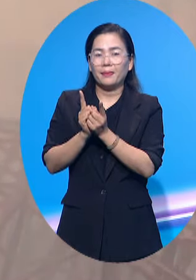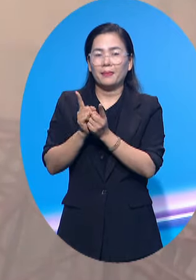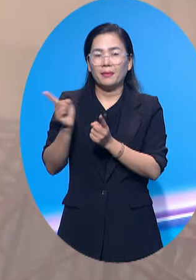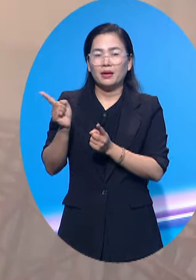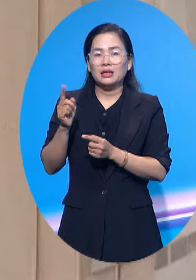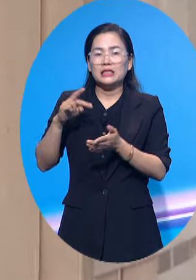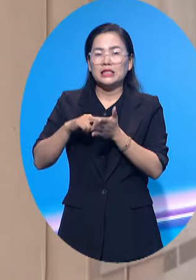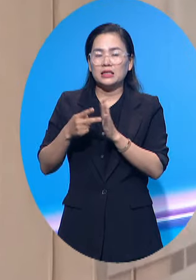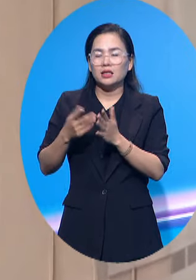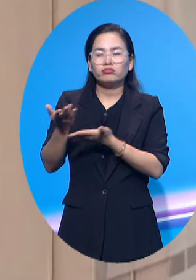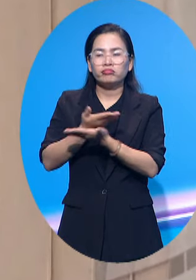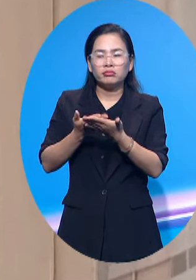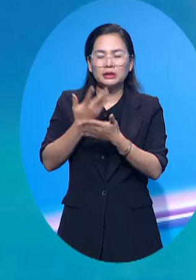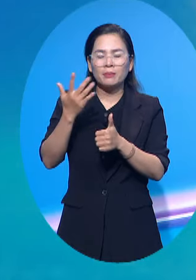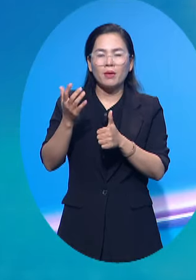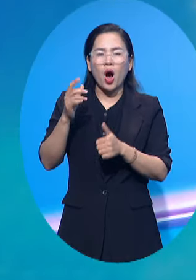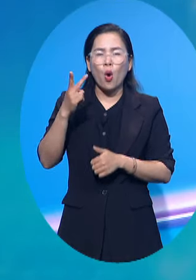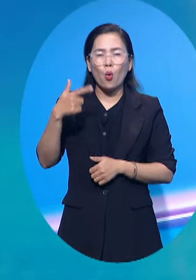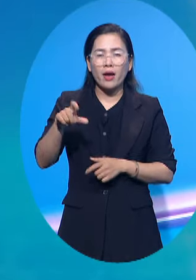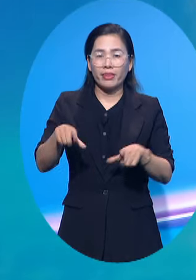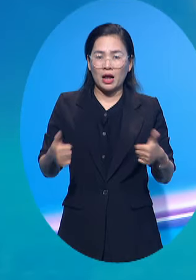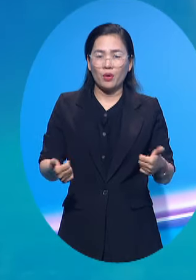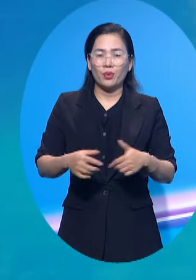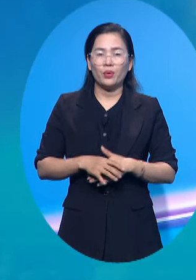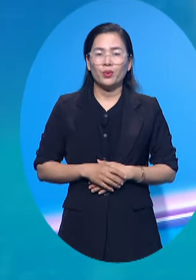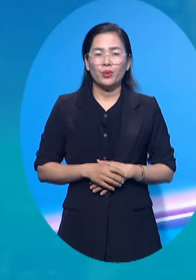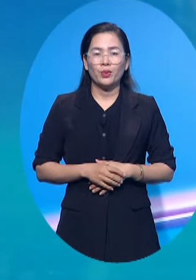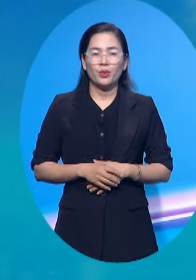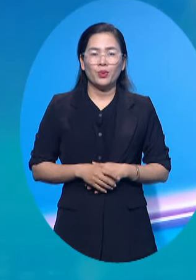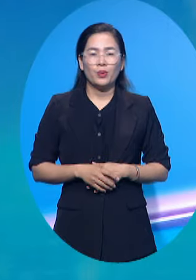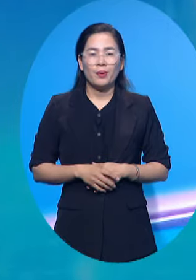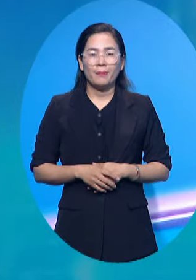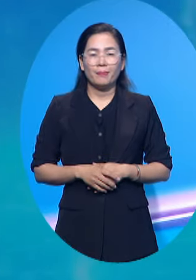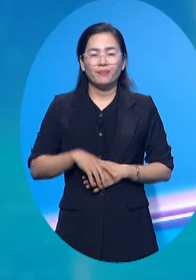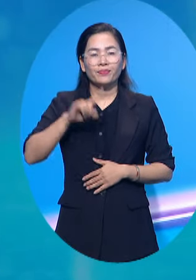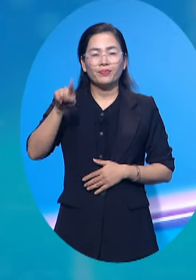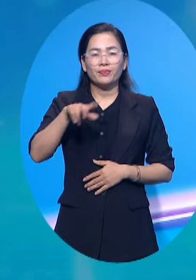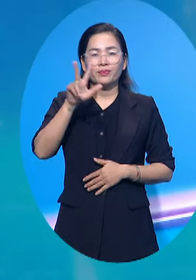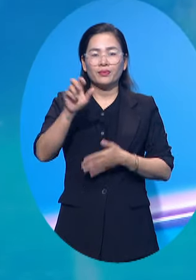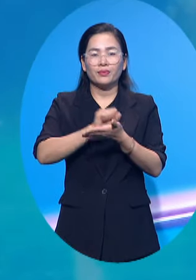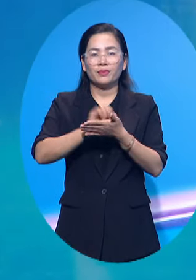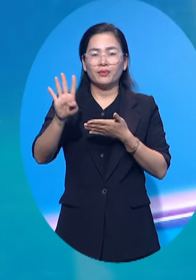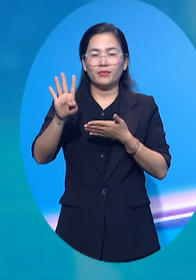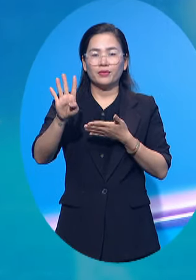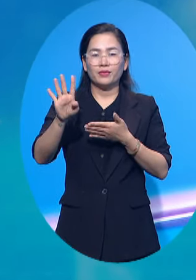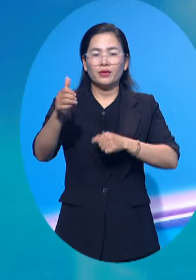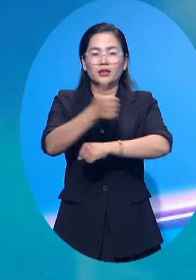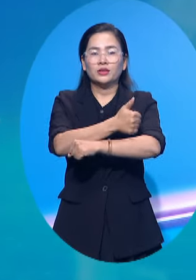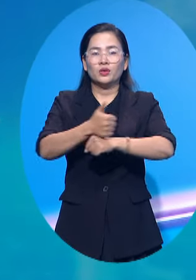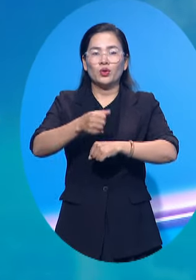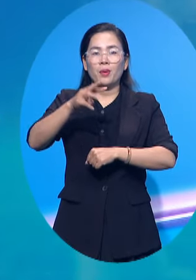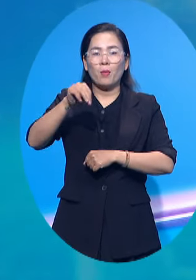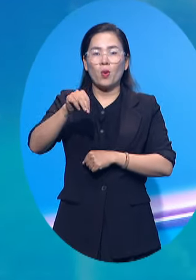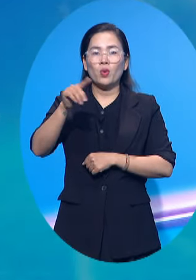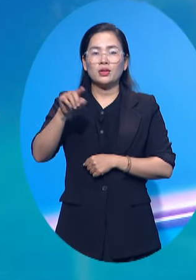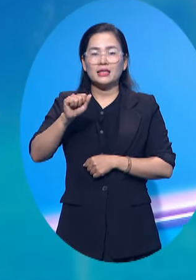quả của vụ việc nói trên. Ngày 8 tháng 4, chính quyền Mozambique thông báo ít